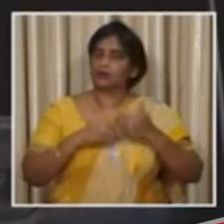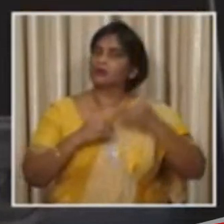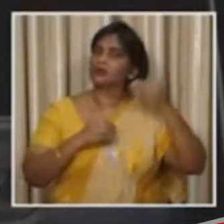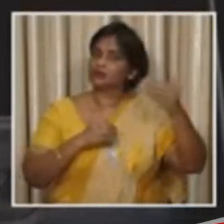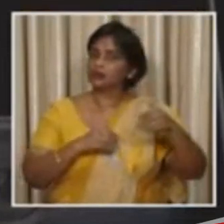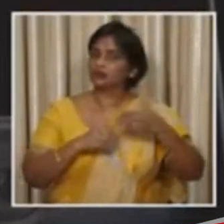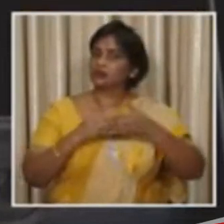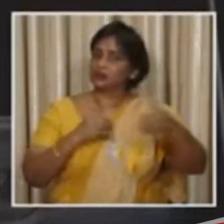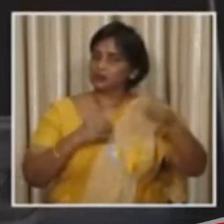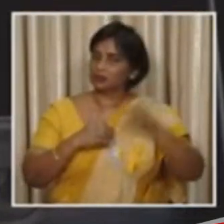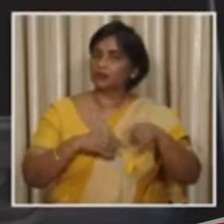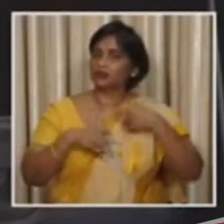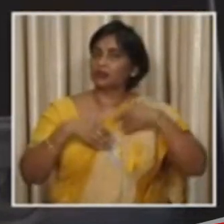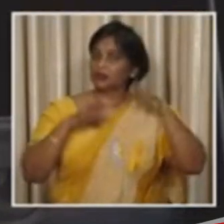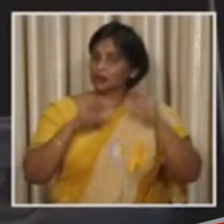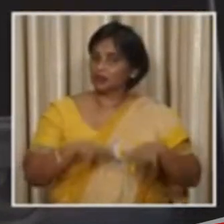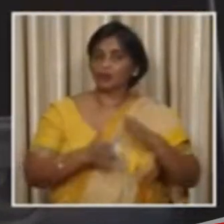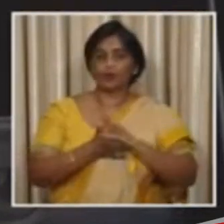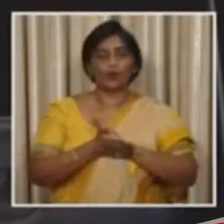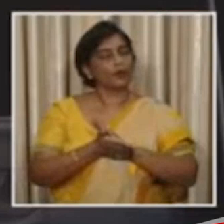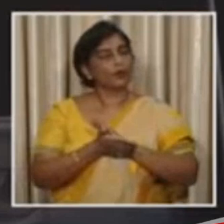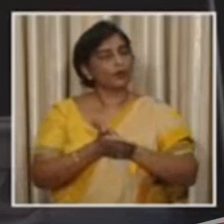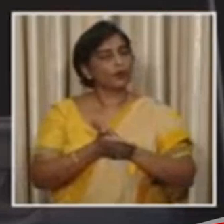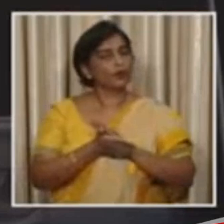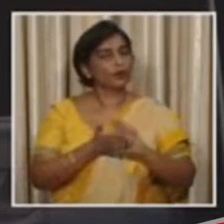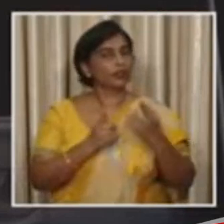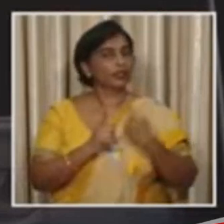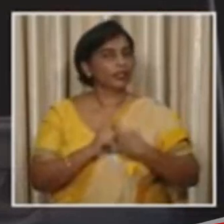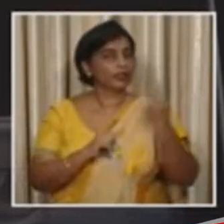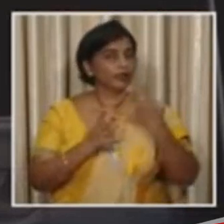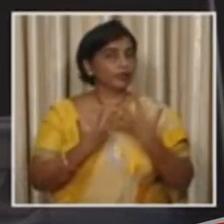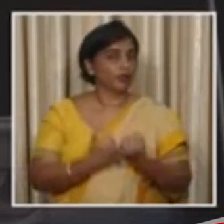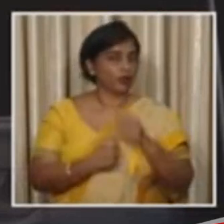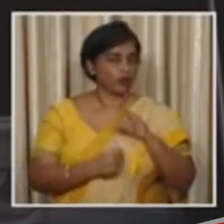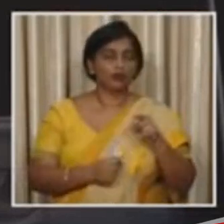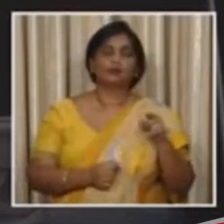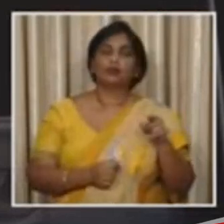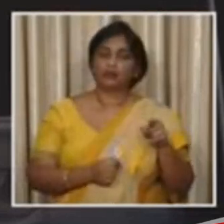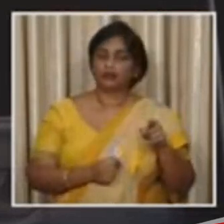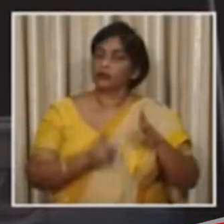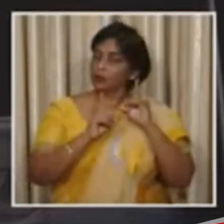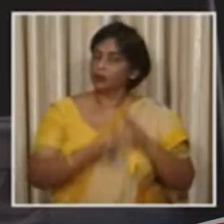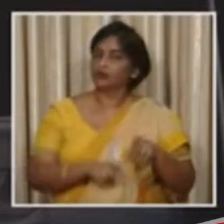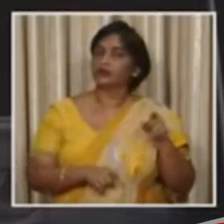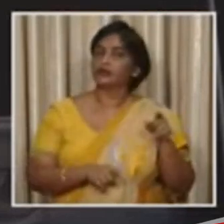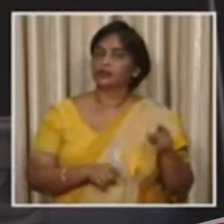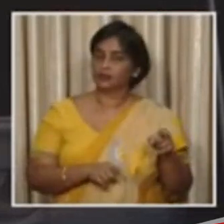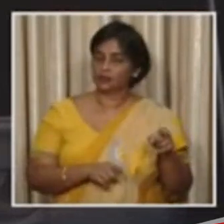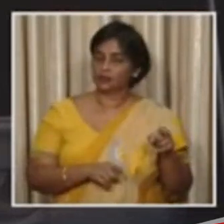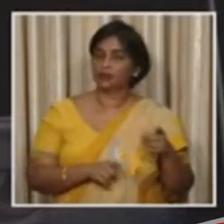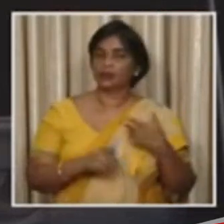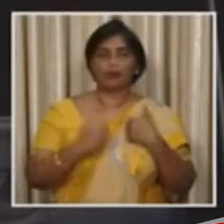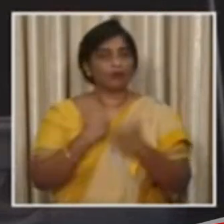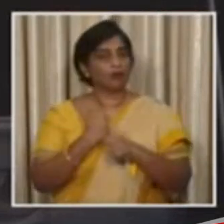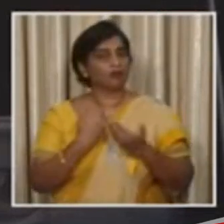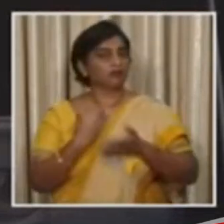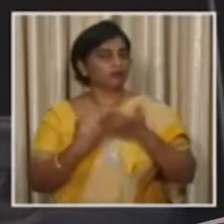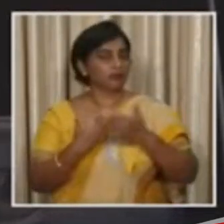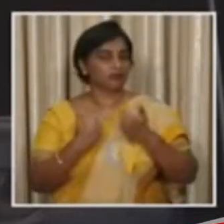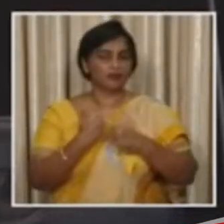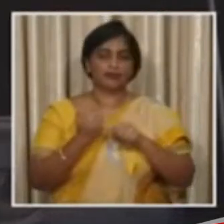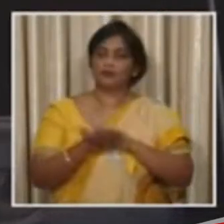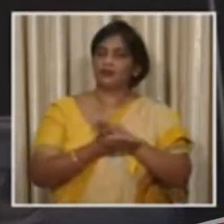තුල ඔවුන් රැඳිලා මේ හෝටල් වැඩි දියුණු කරන්න අවශ්‍ය වෙලා තියෙනවා, ඒවා රෙපයා කරන්න අවශ්‍ය වෙලා